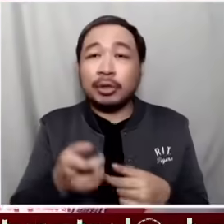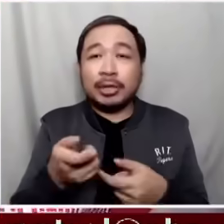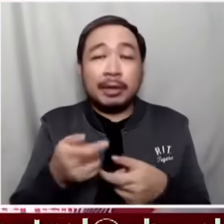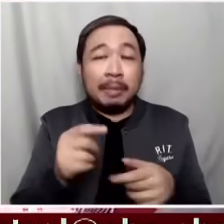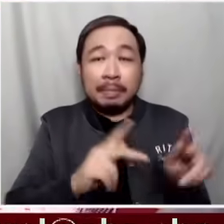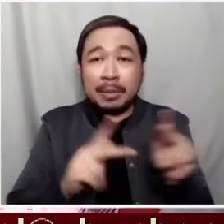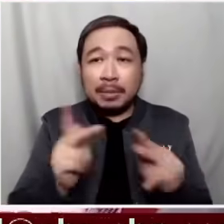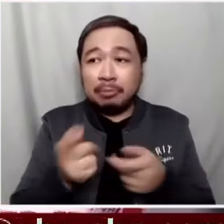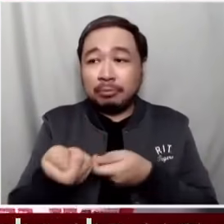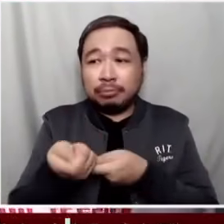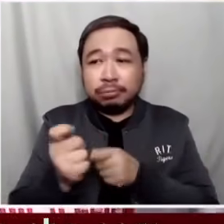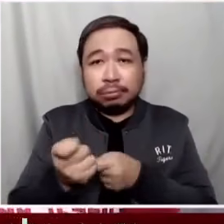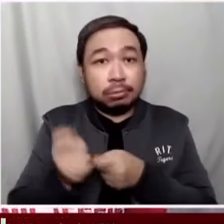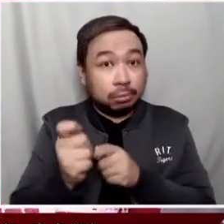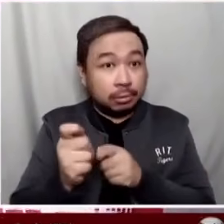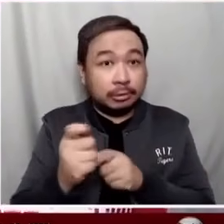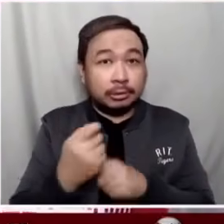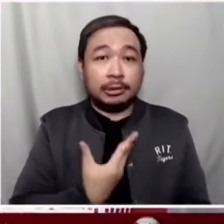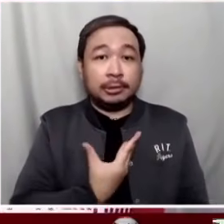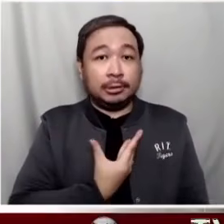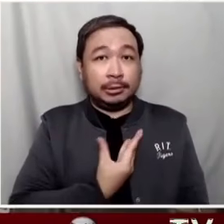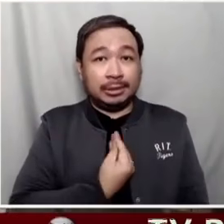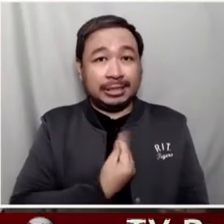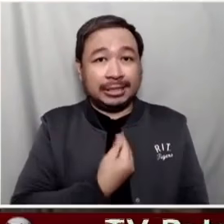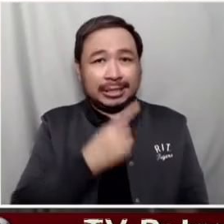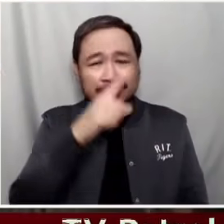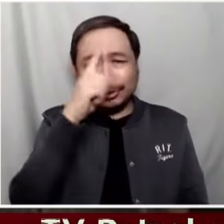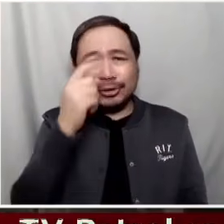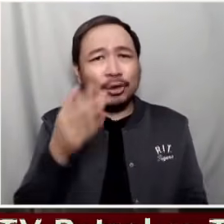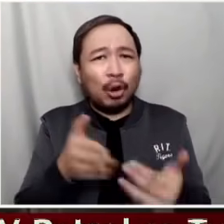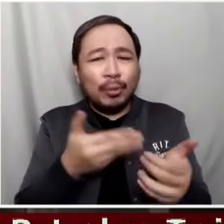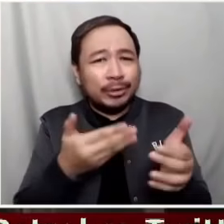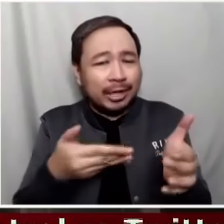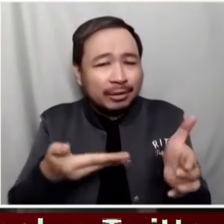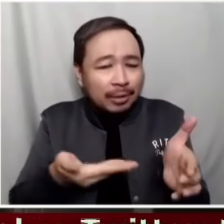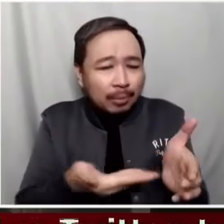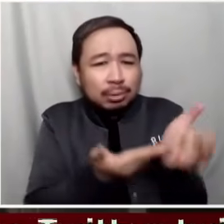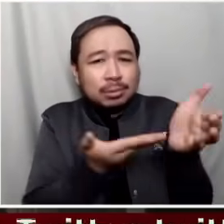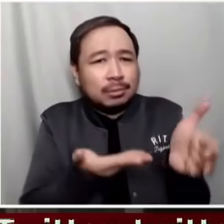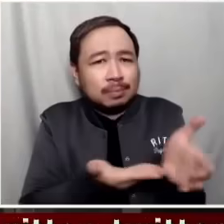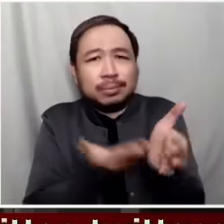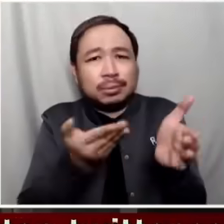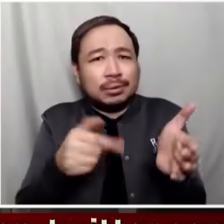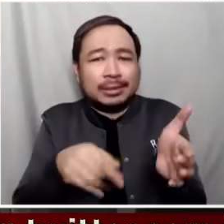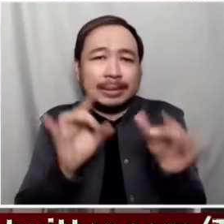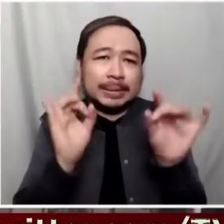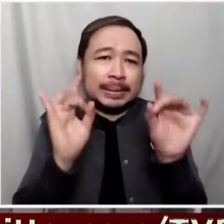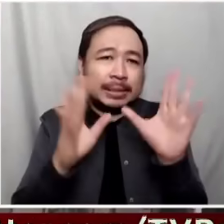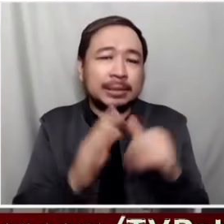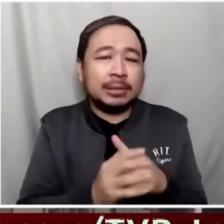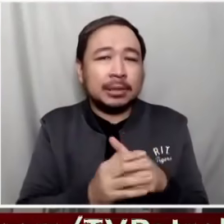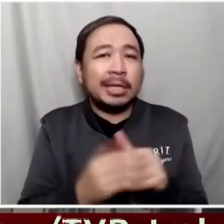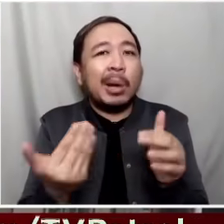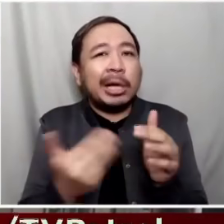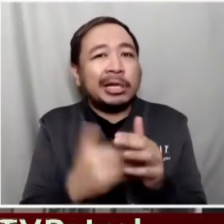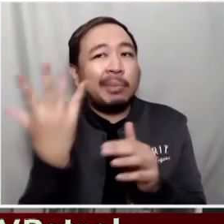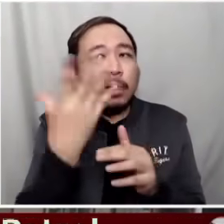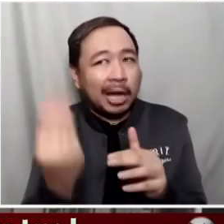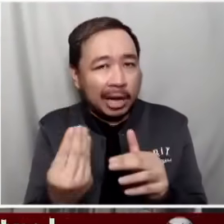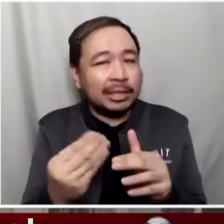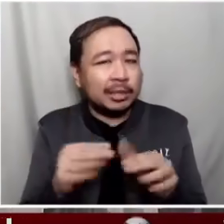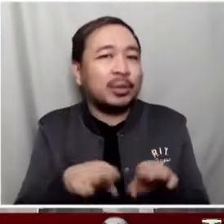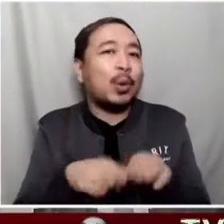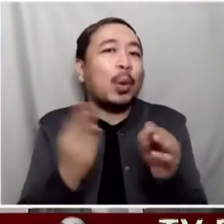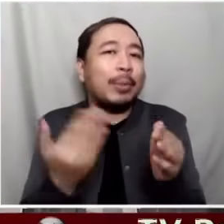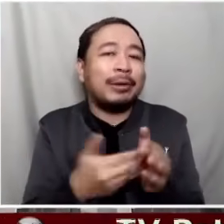nang halos sila nga ay sumasalpok dyan. Balik na naman ang biyahe ng mga barko sa Batangas Port patungong